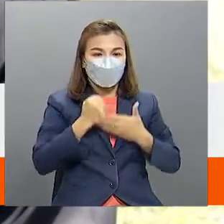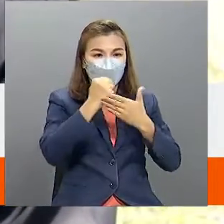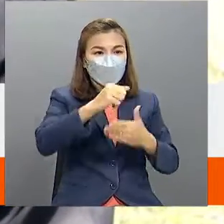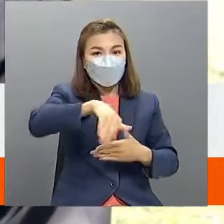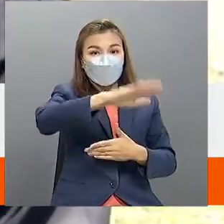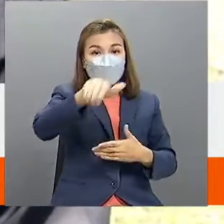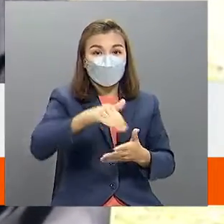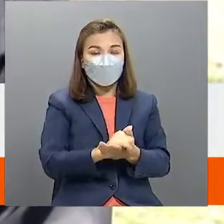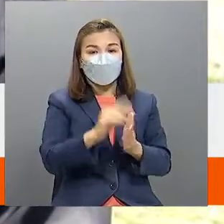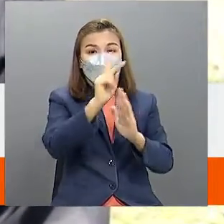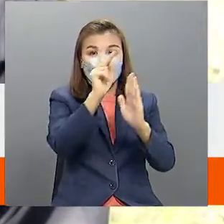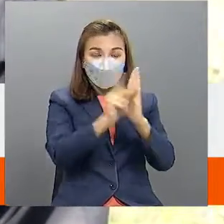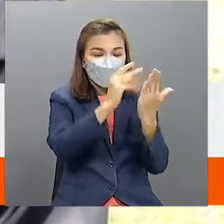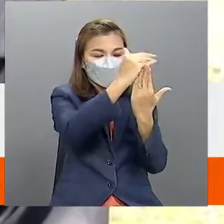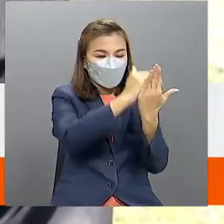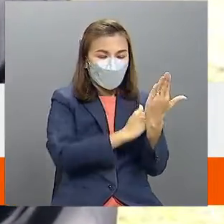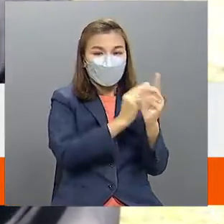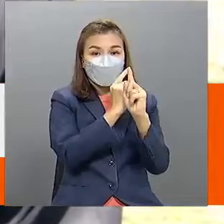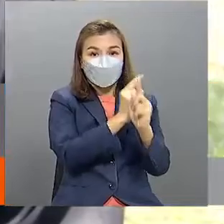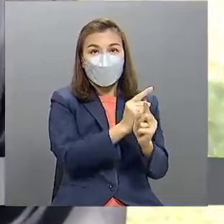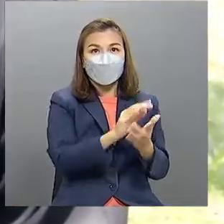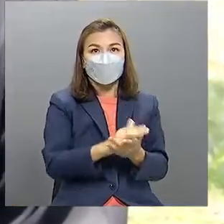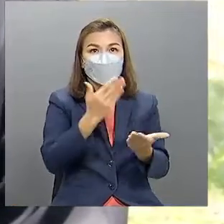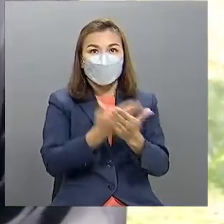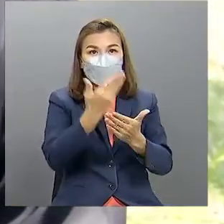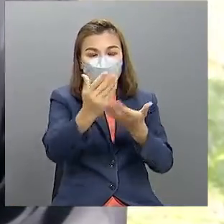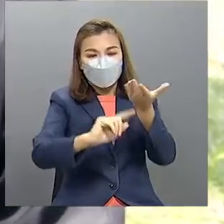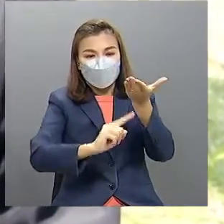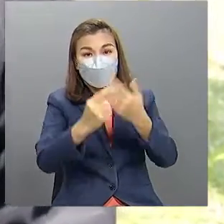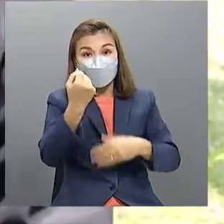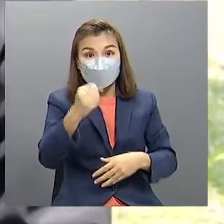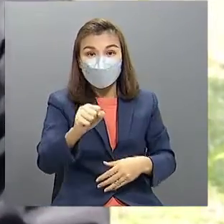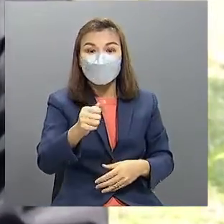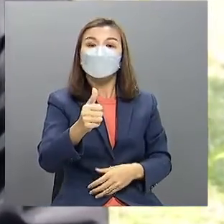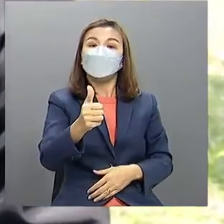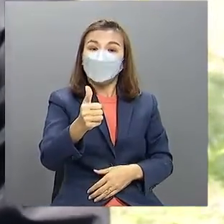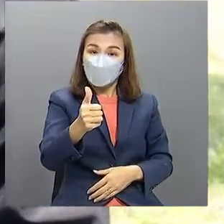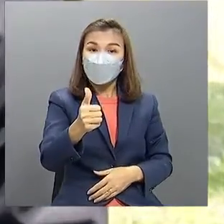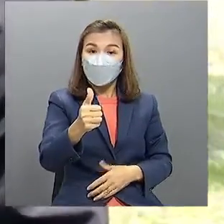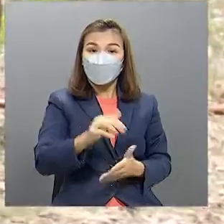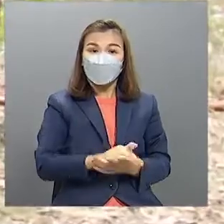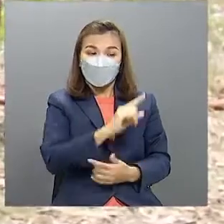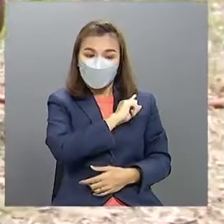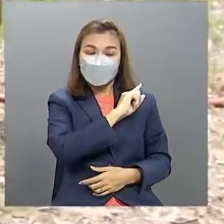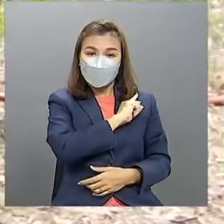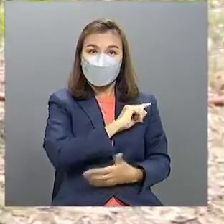ฎเกณฑ์ที่ท่านรับซื้อกิโลสิบบาททางเรายินดีอยู่เราเหมือนเดิมรับผิดชอบรับผิดชอบสั